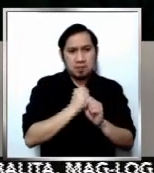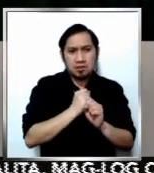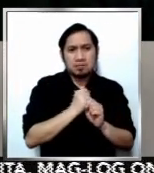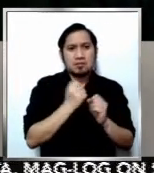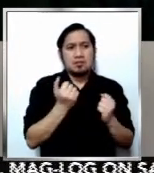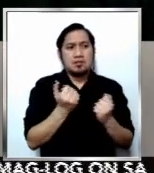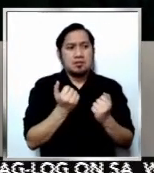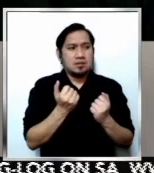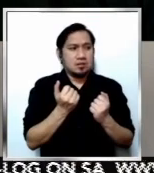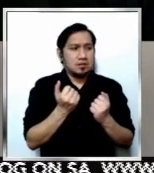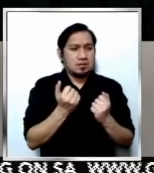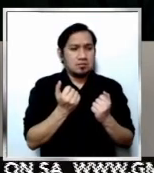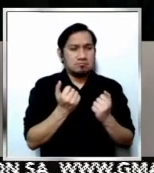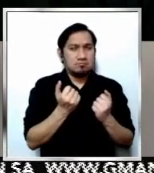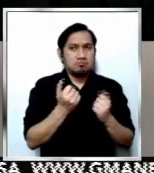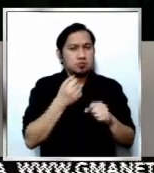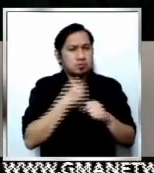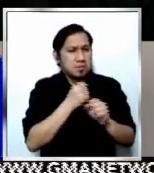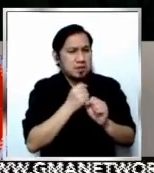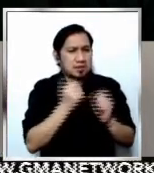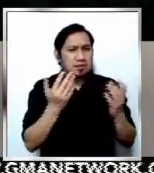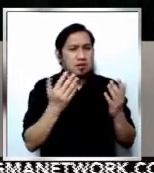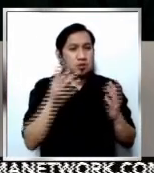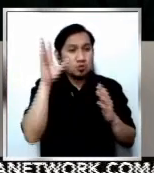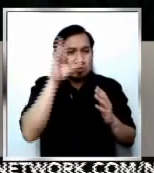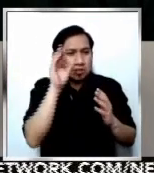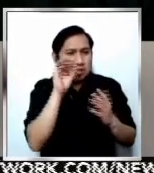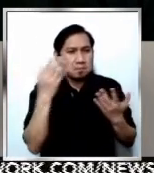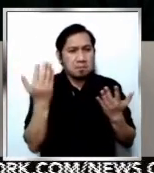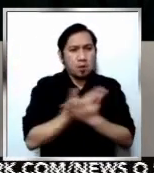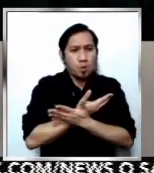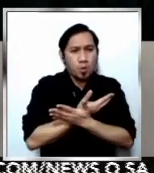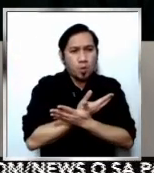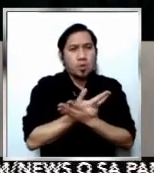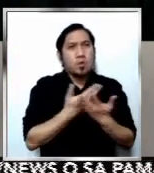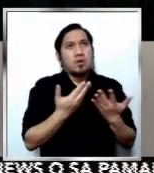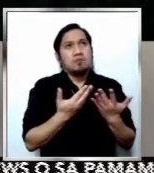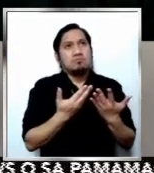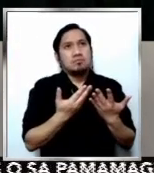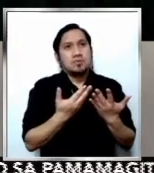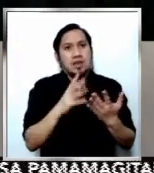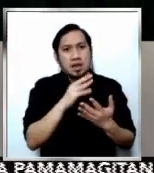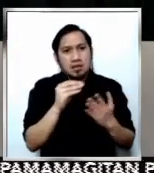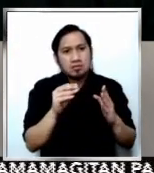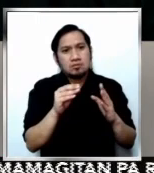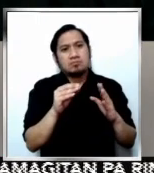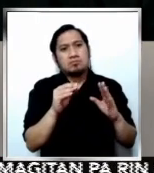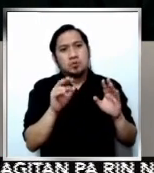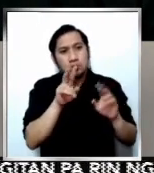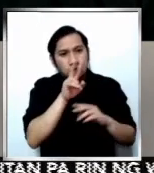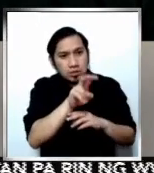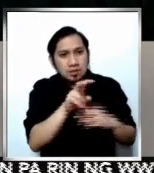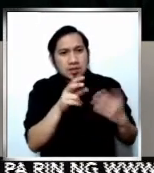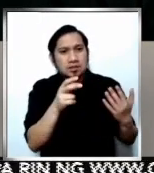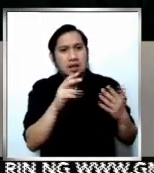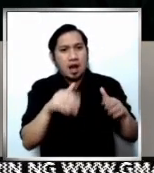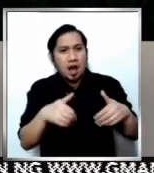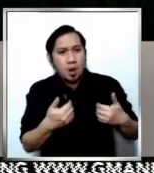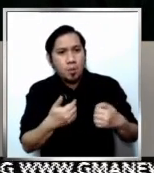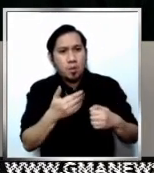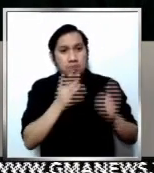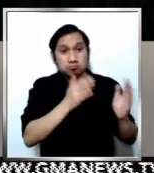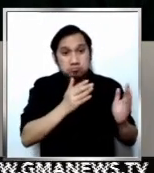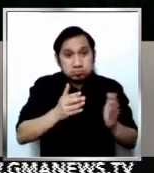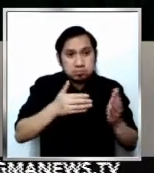to create something that's never been done and to witness it before your eyes. And merong mga moments